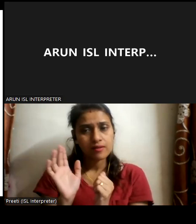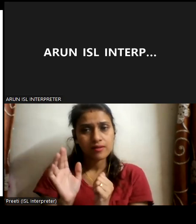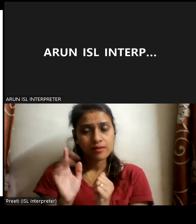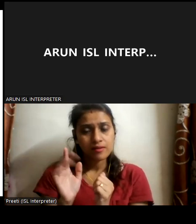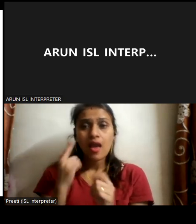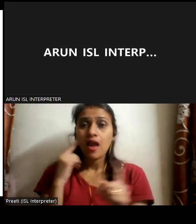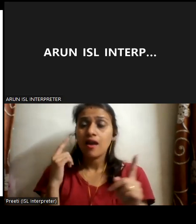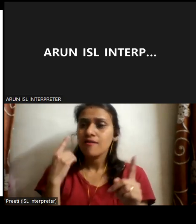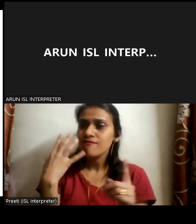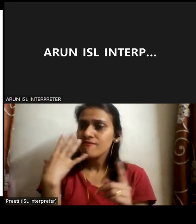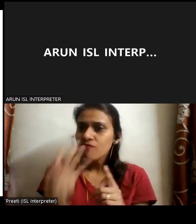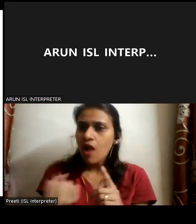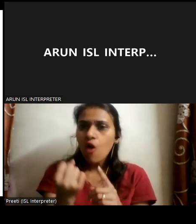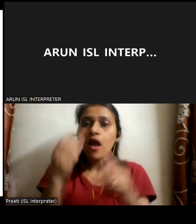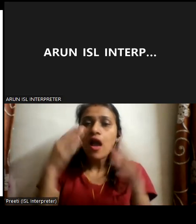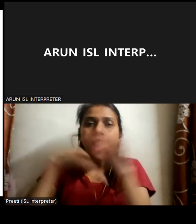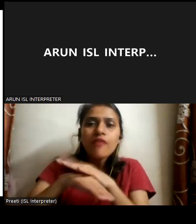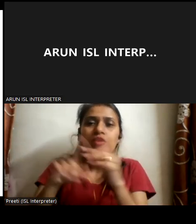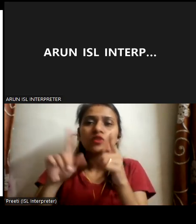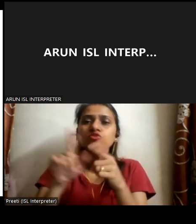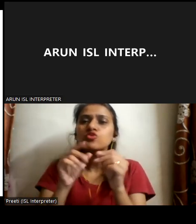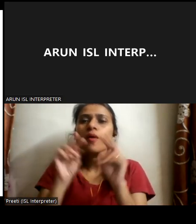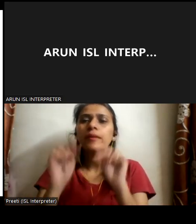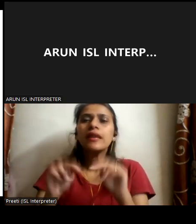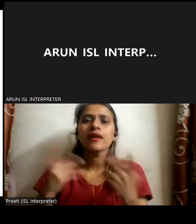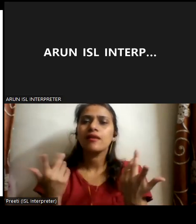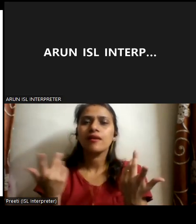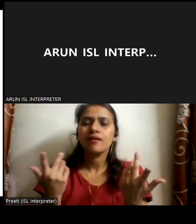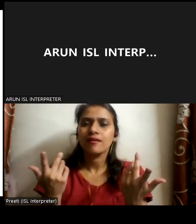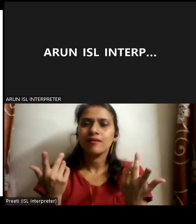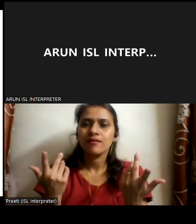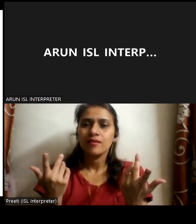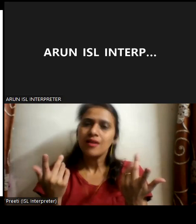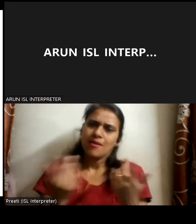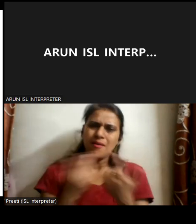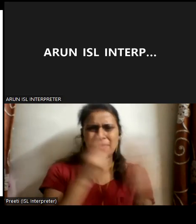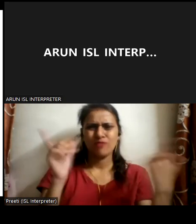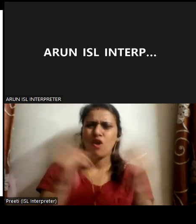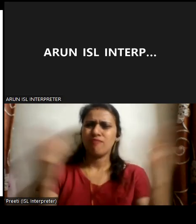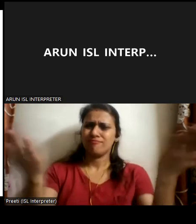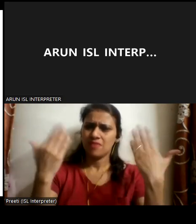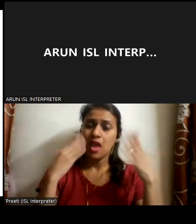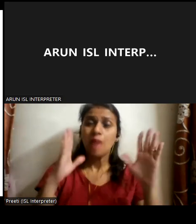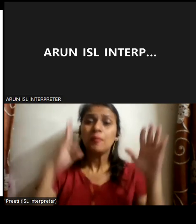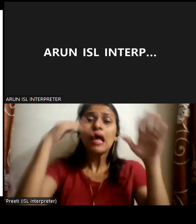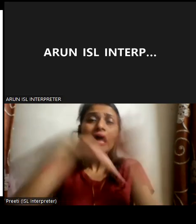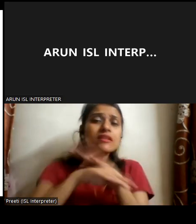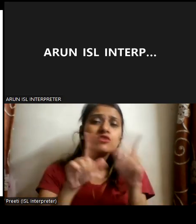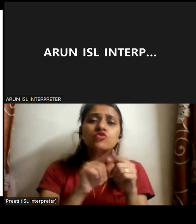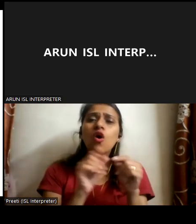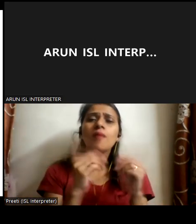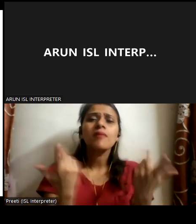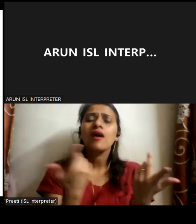job roles where we require human resources. ठीक है, तो वो job